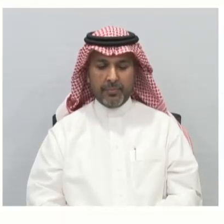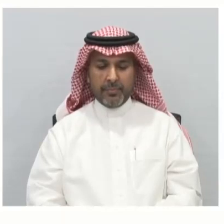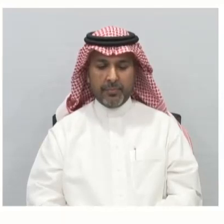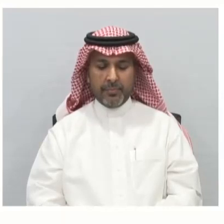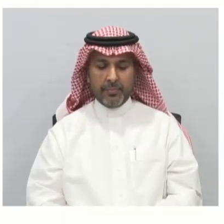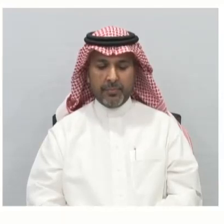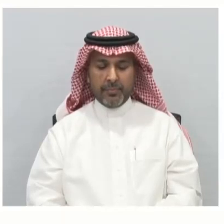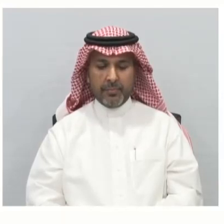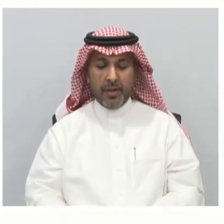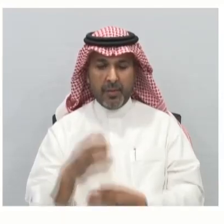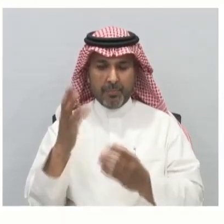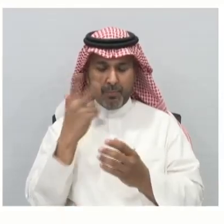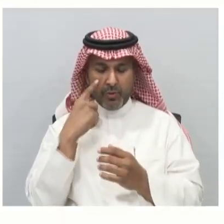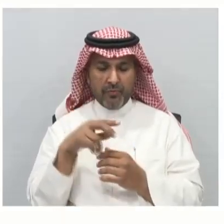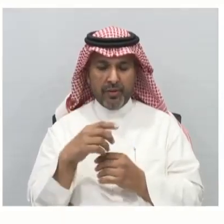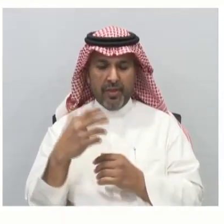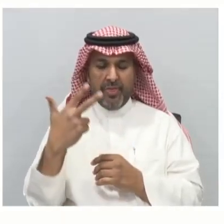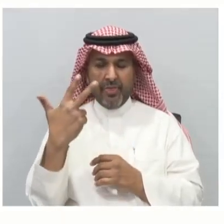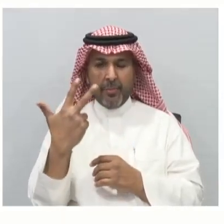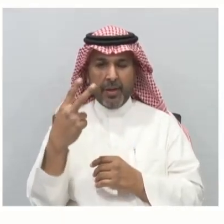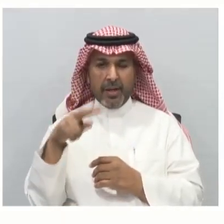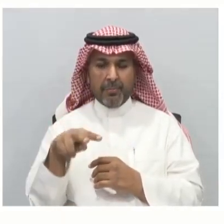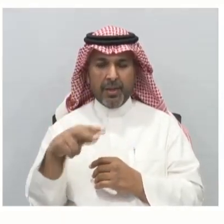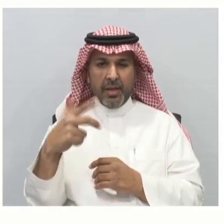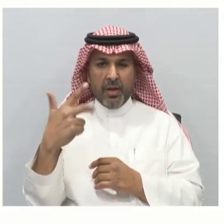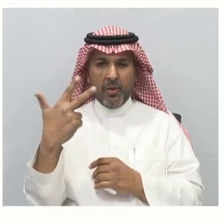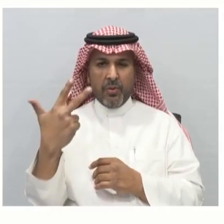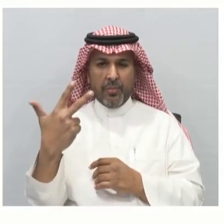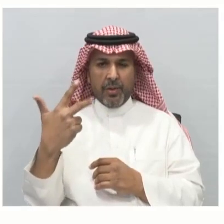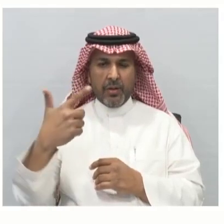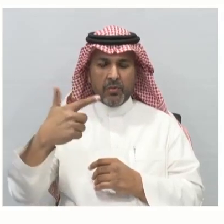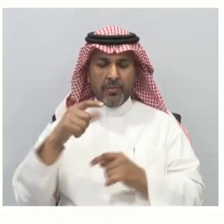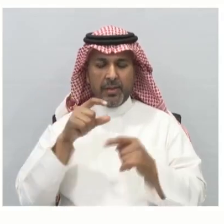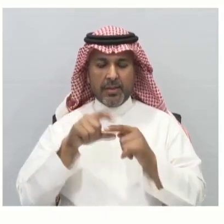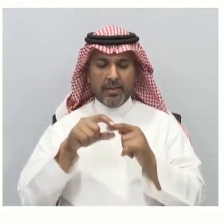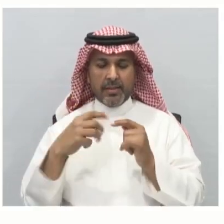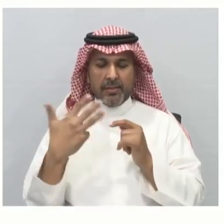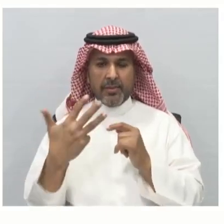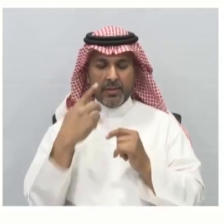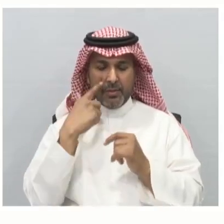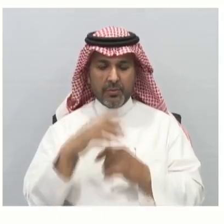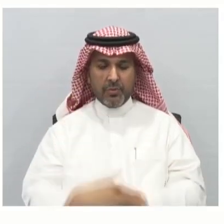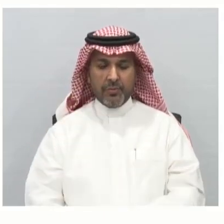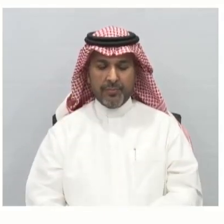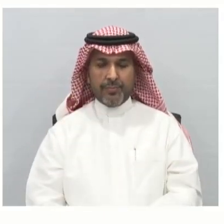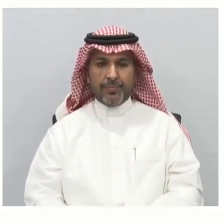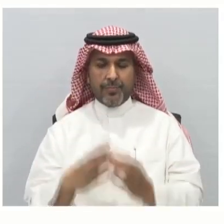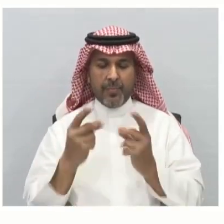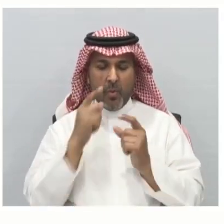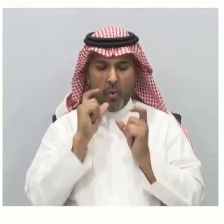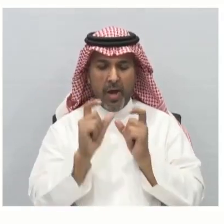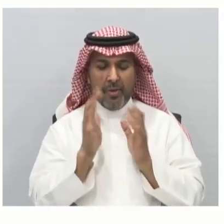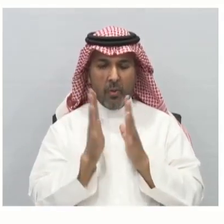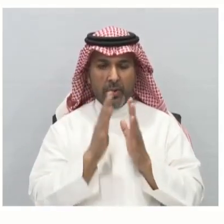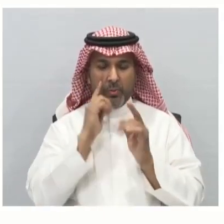عندي طبعا الان 878 راح اقسمها على على تسعه راح اخذ كل عدد